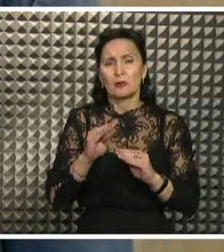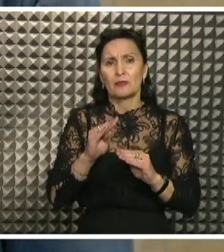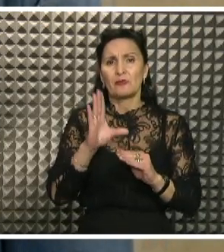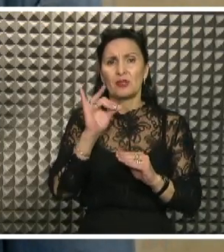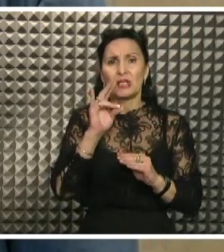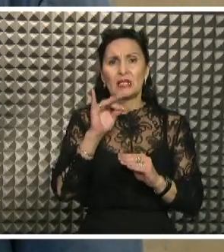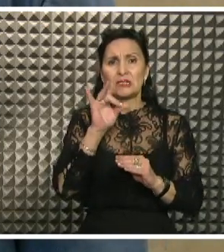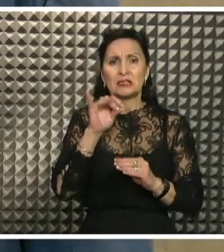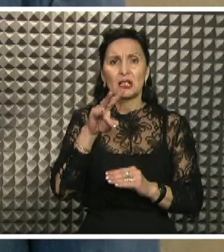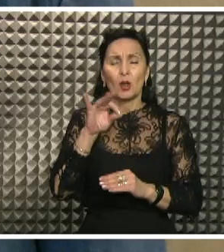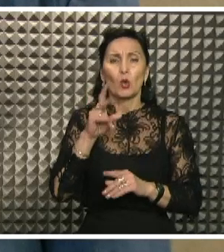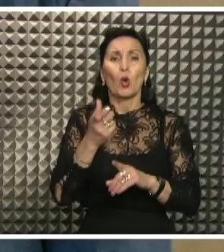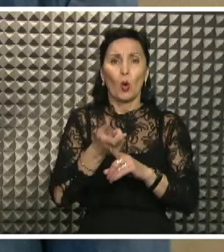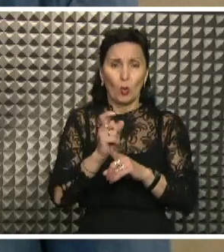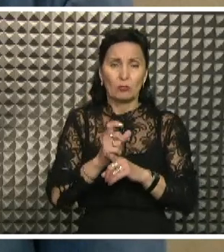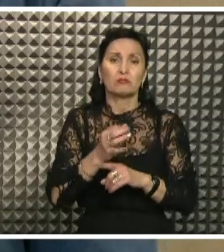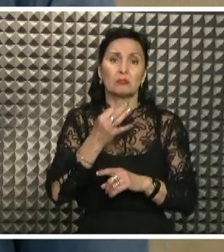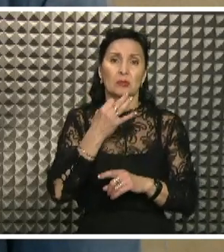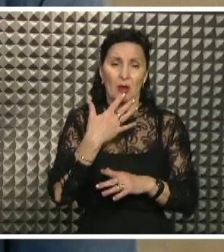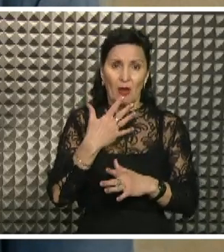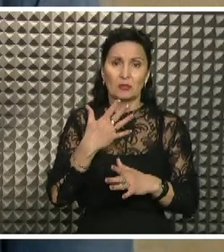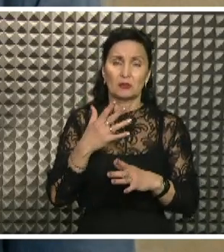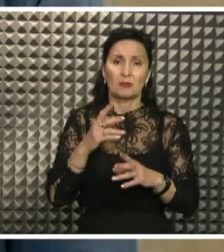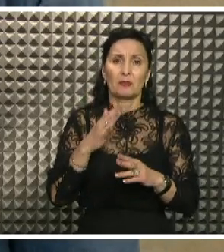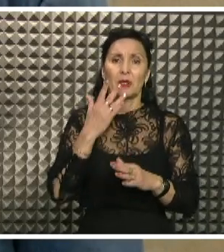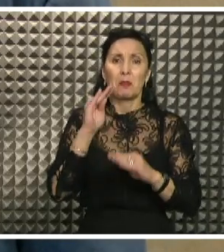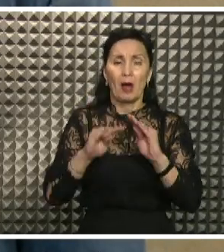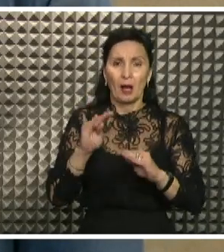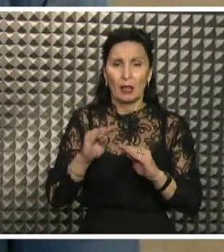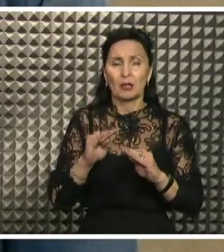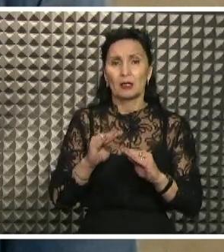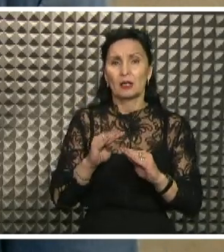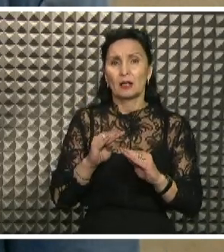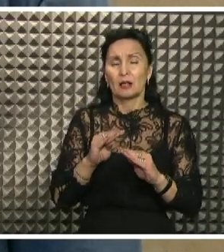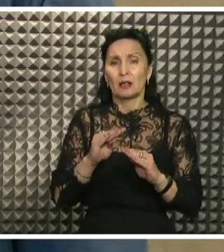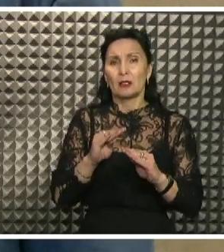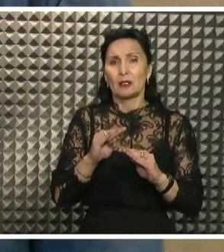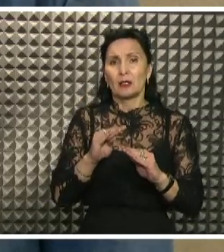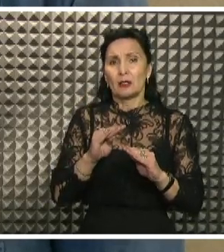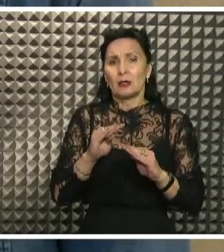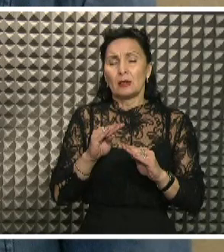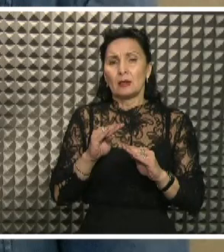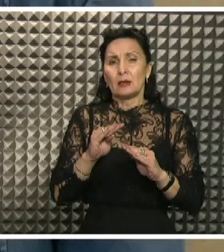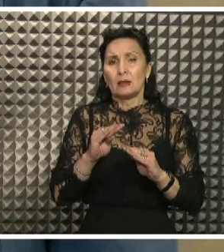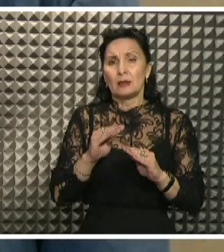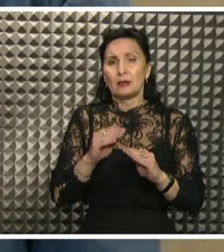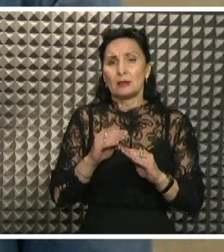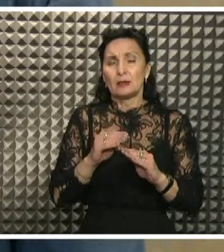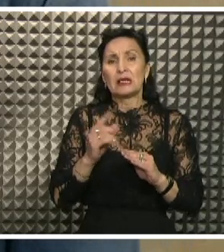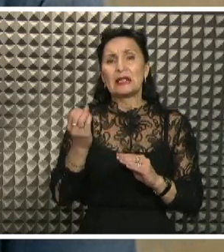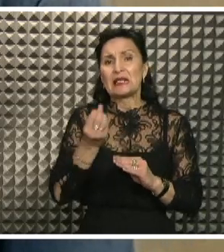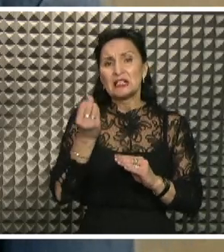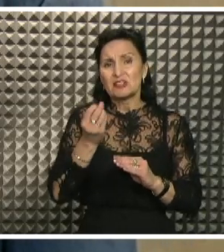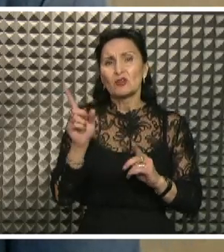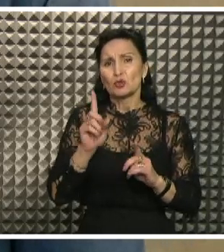Тем более, что он реально противовирусный препарат, то есть интерферон тот же, да? Вот.